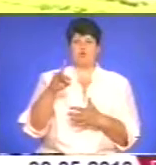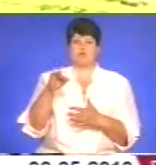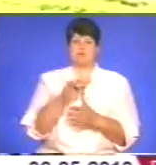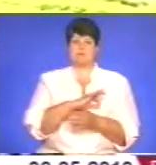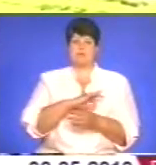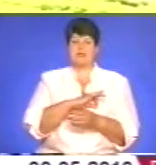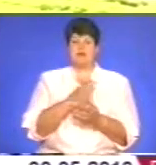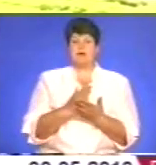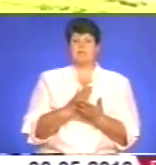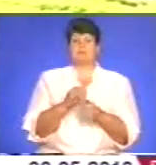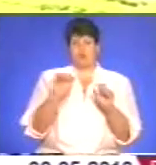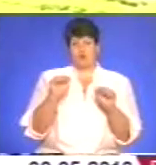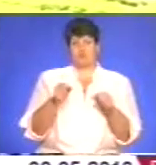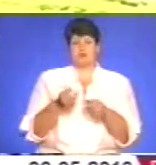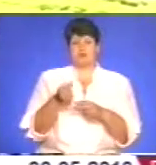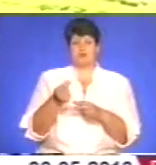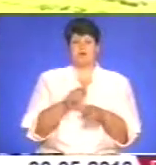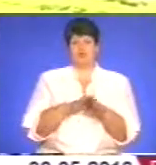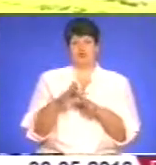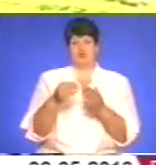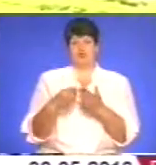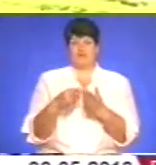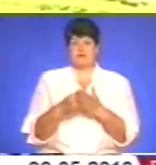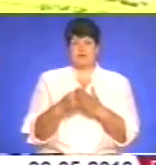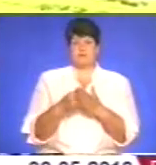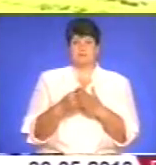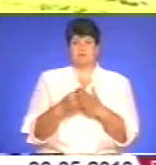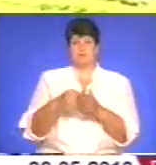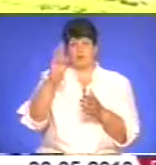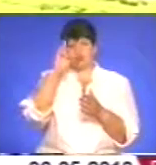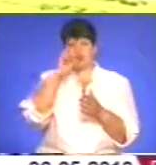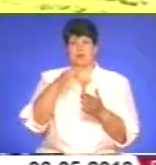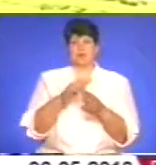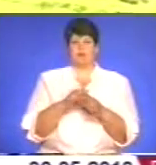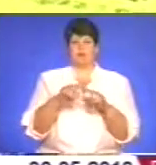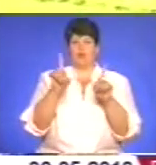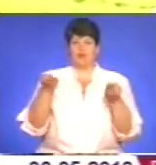є можливість оплати повної вартості путівки, так звані бюджетні путівки, які